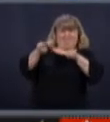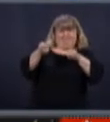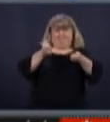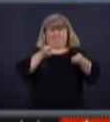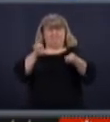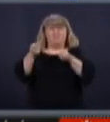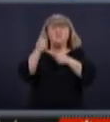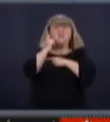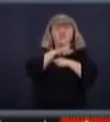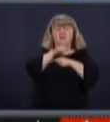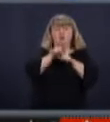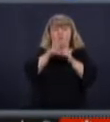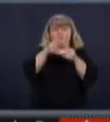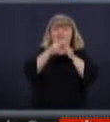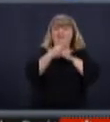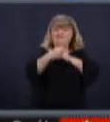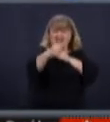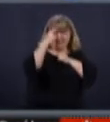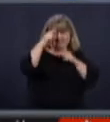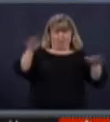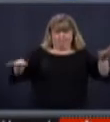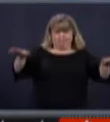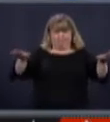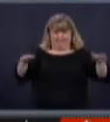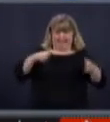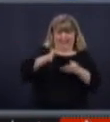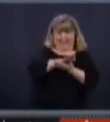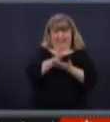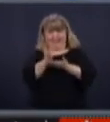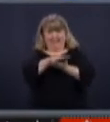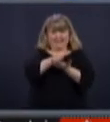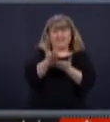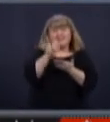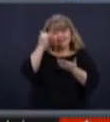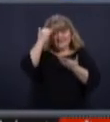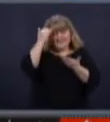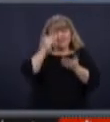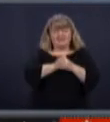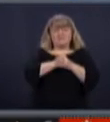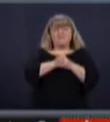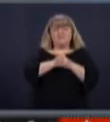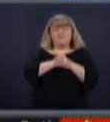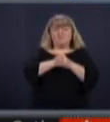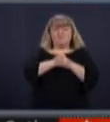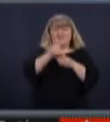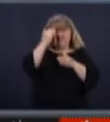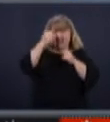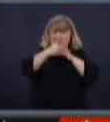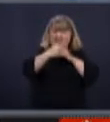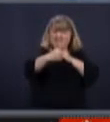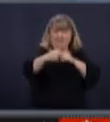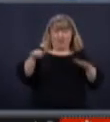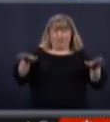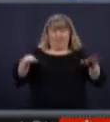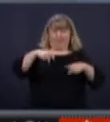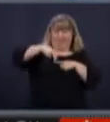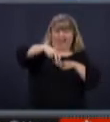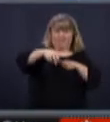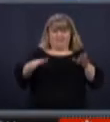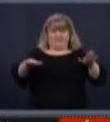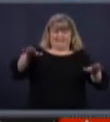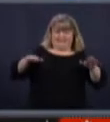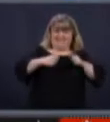sur un fil, je vous dirais, qui est plus tendu, je vais vous le dire, parce que quand c'est tendu, tout à l'heure, c'est plus dur à rester dessus